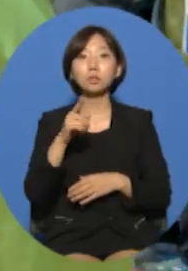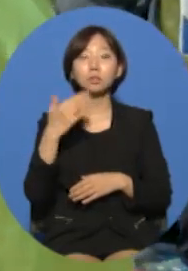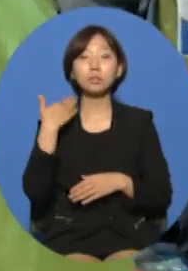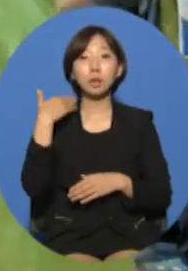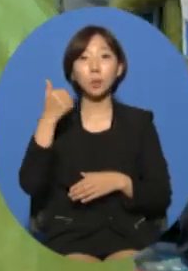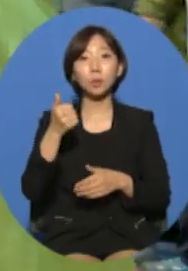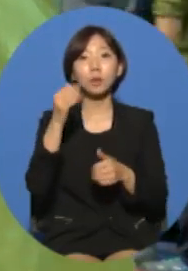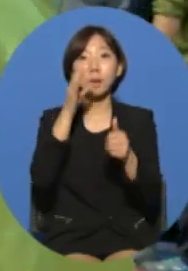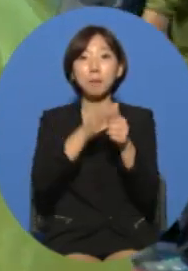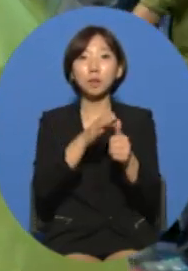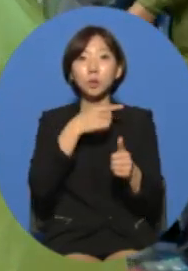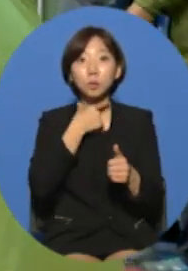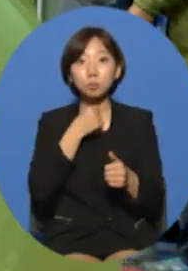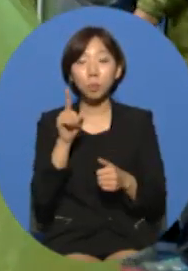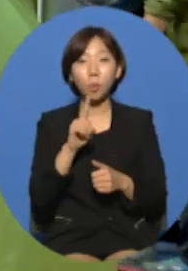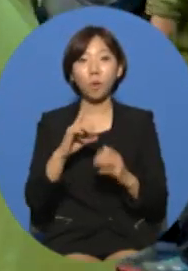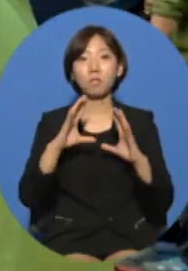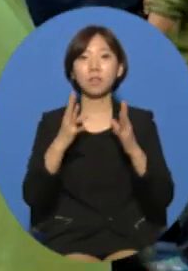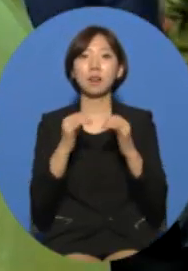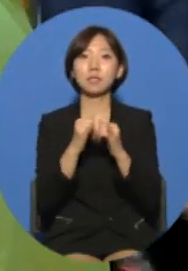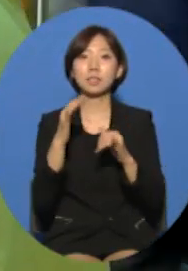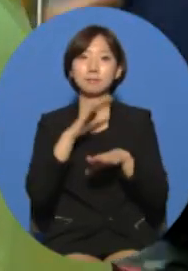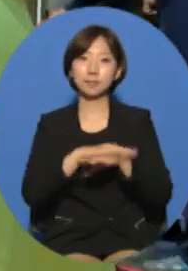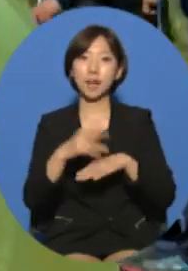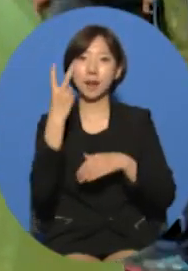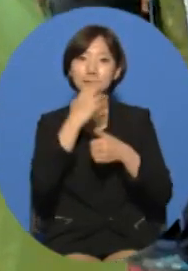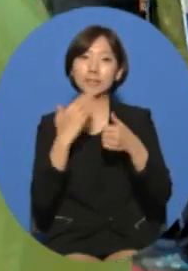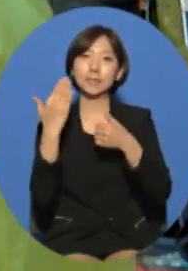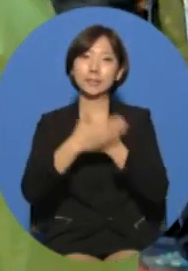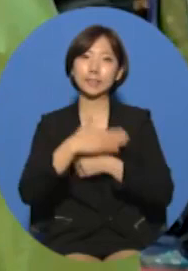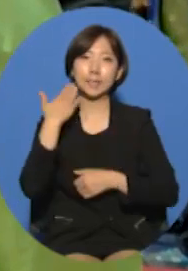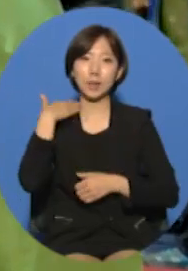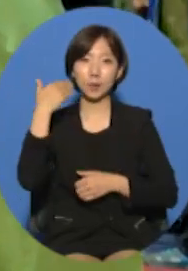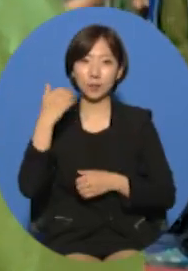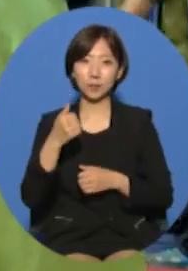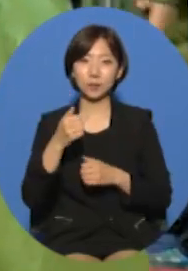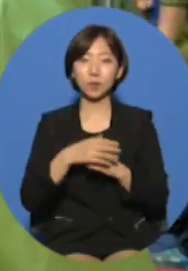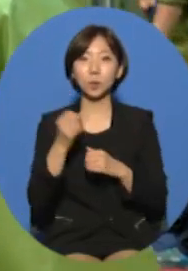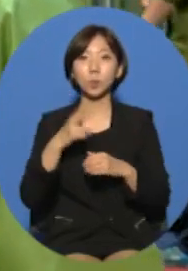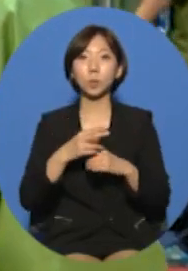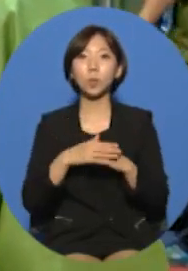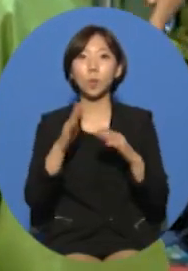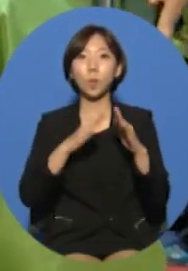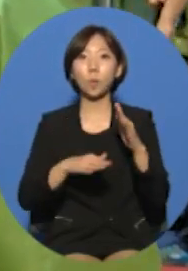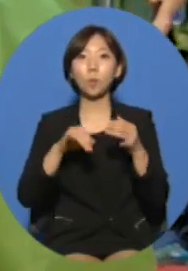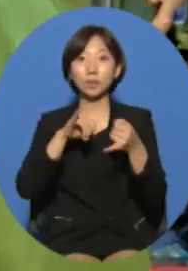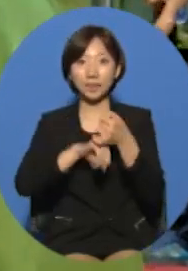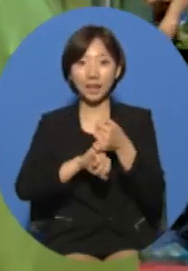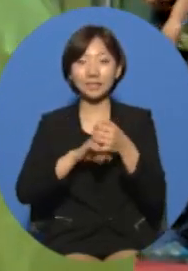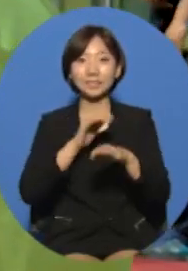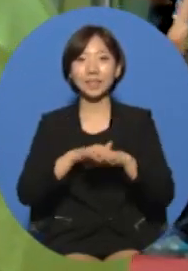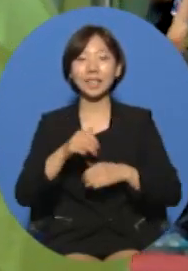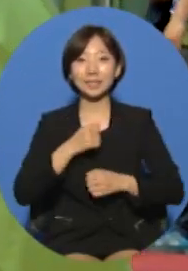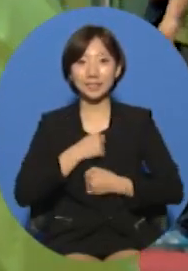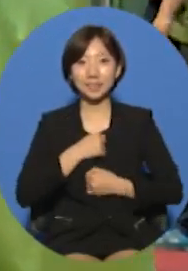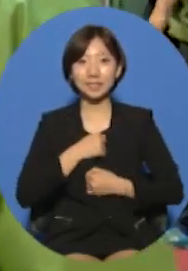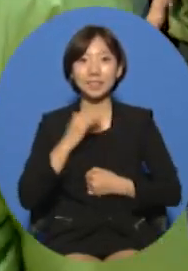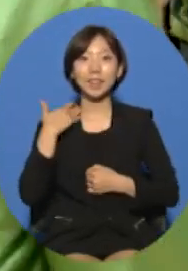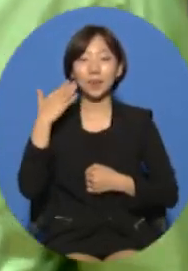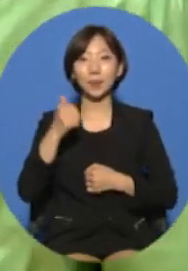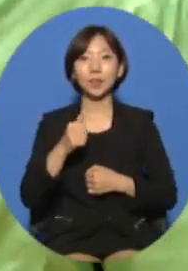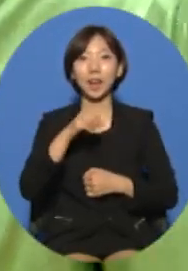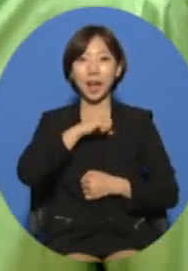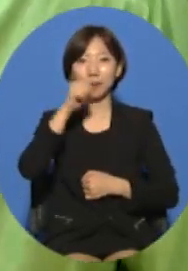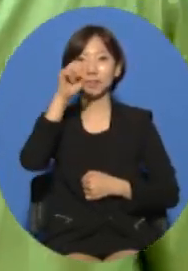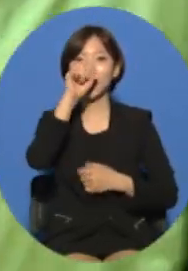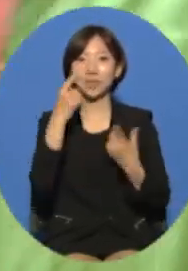좋겠나요? 국력을 잘 지키는 대통령이 됐으면 좋겠습니다. 네, 공약을 잘 지키는 대통령 꼭 당선이 네. 됐으면 좋겠습니다. 네, 말씀